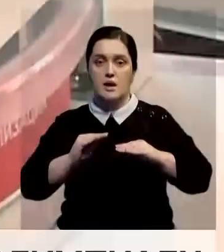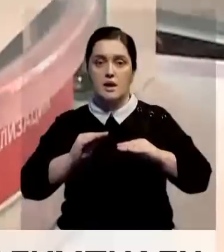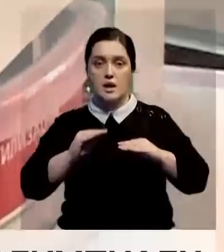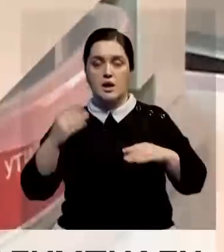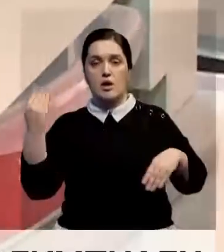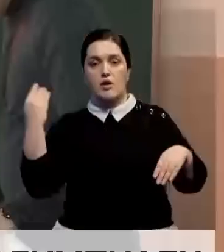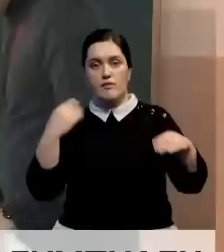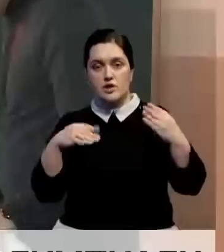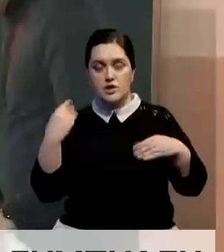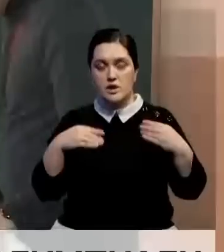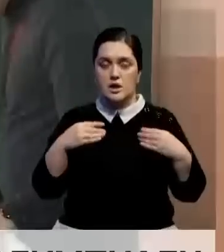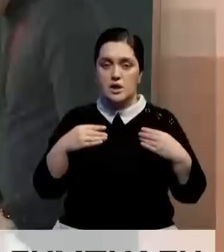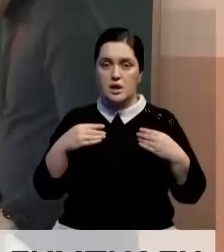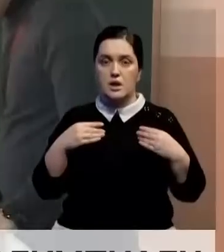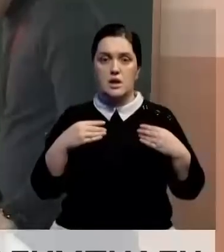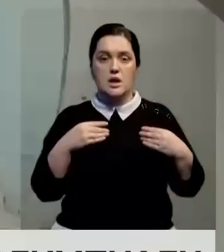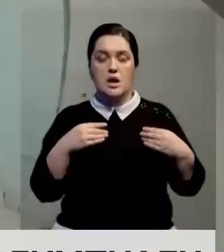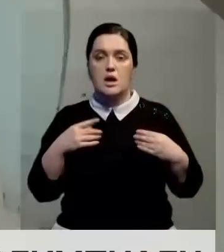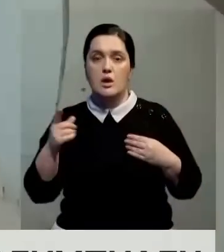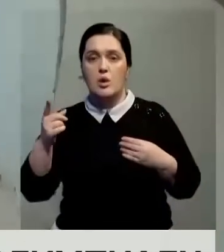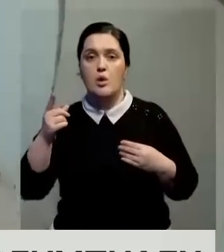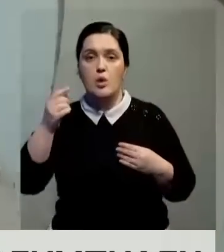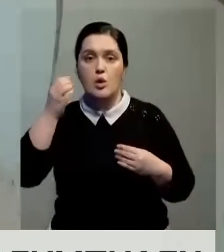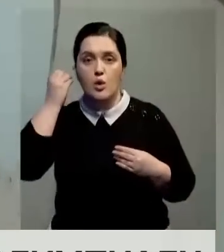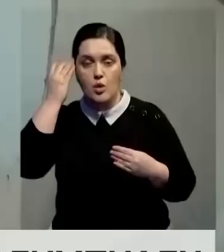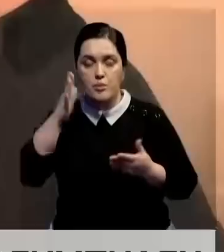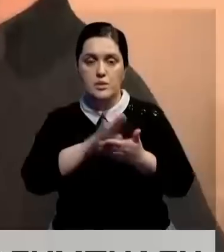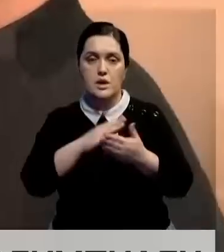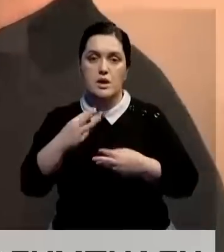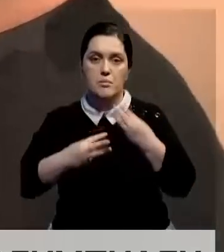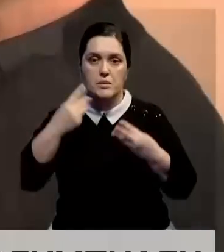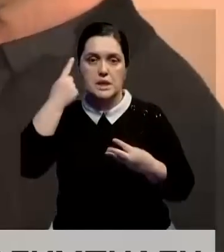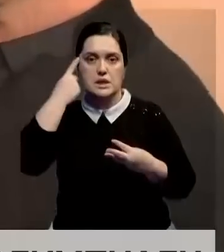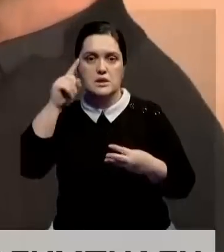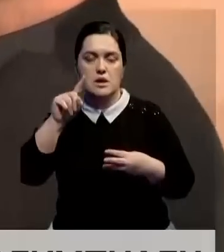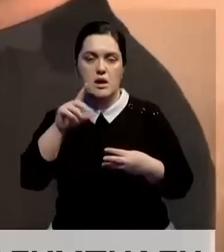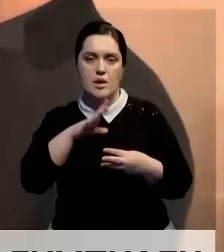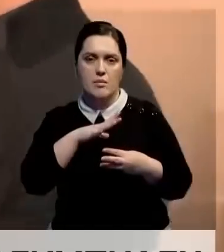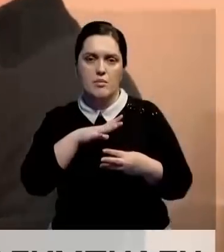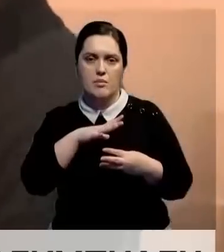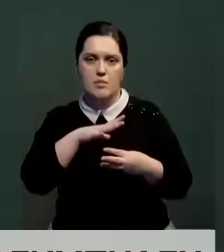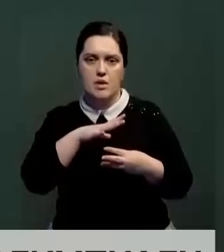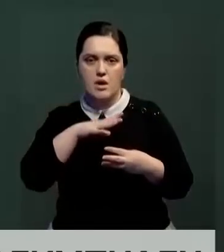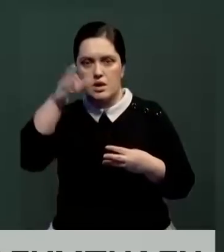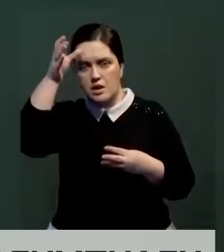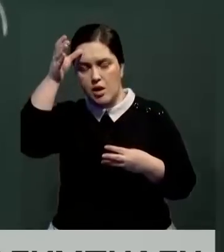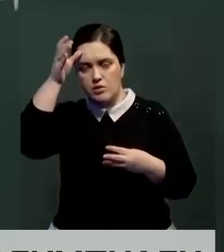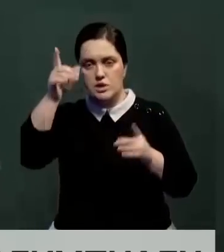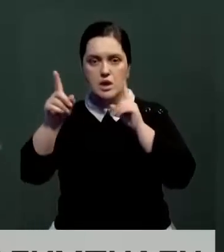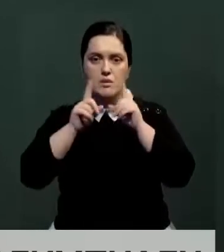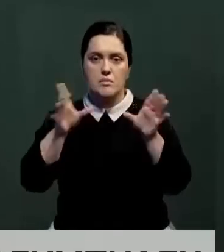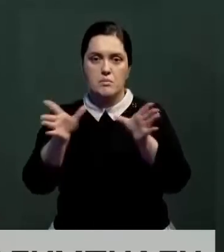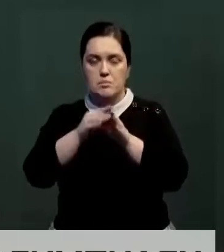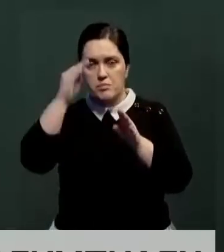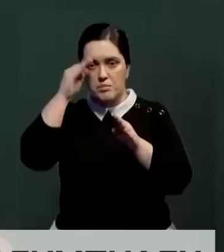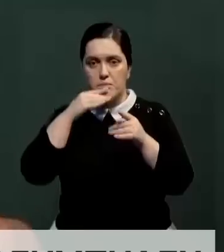и медицинских отходов. По сути, умный кварцеватель. Идея родилась в ходе многочисленных научных консилиумов с